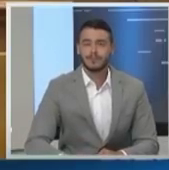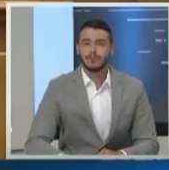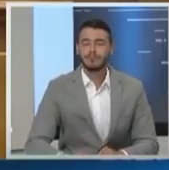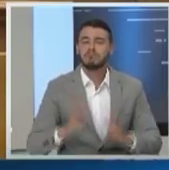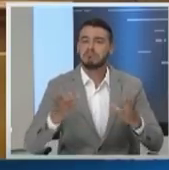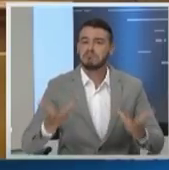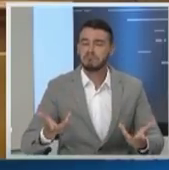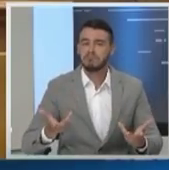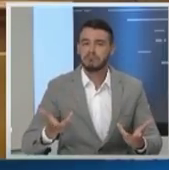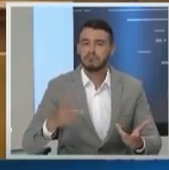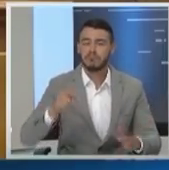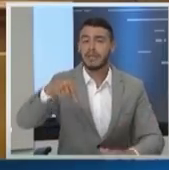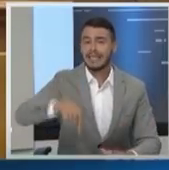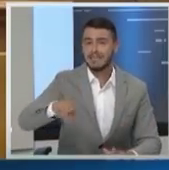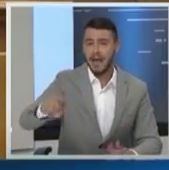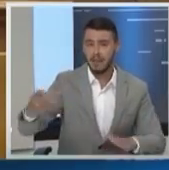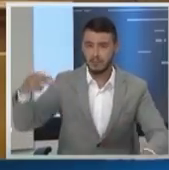Κάνατε λοιπόν το βήμα σήμερα